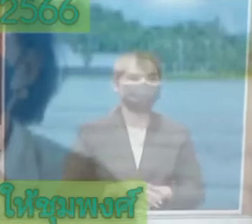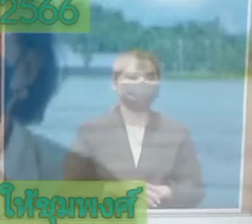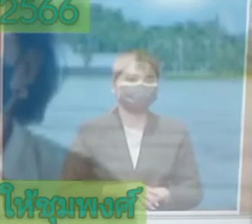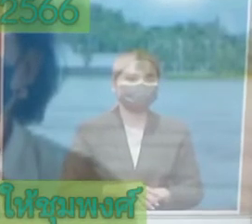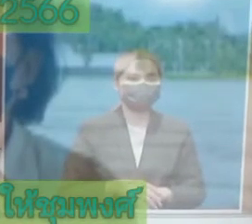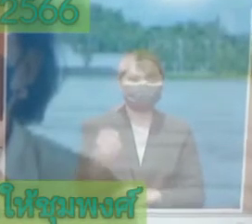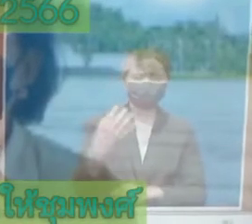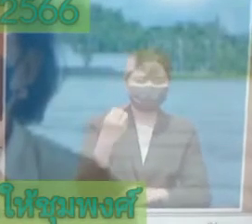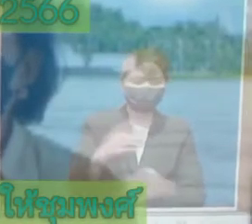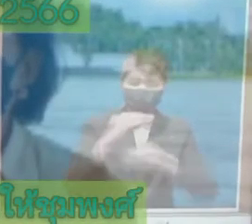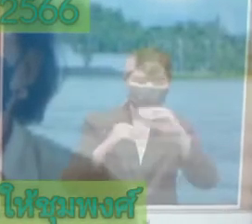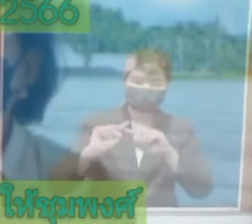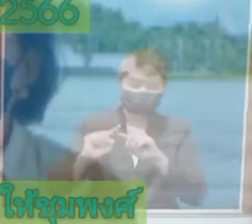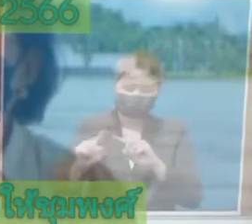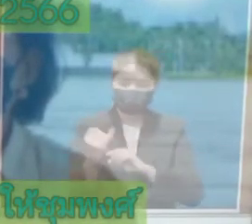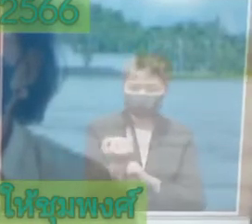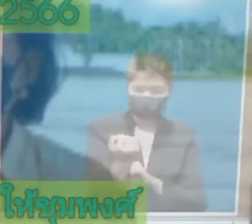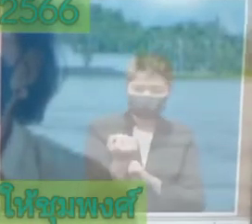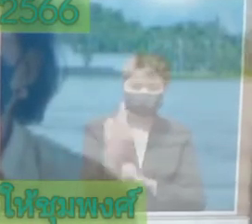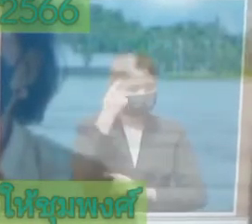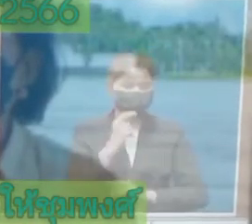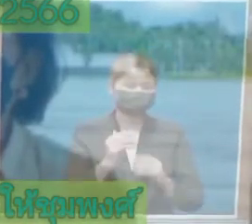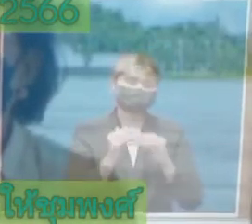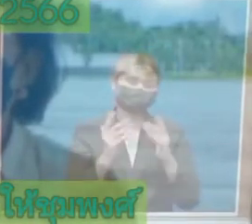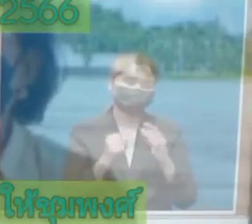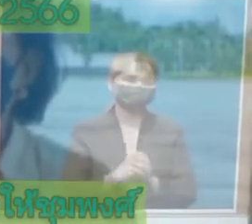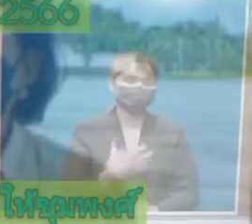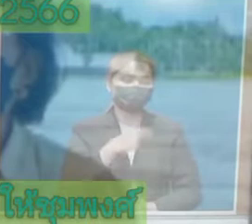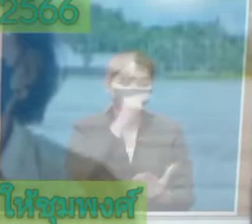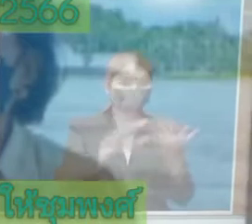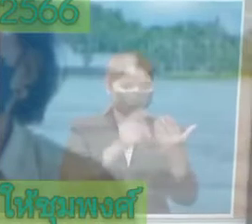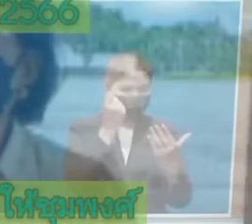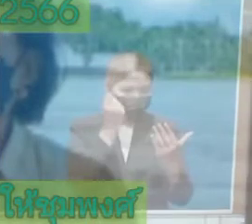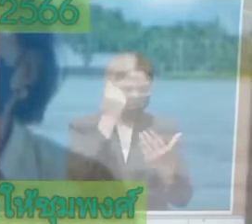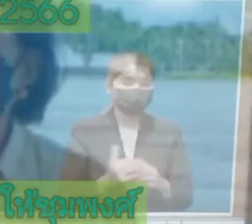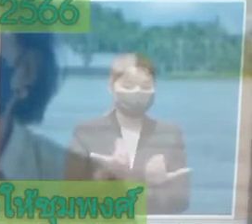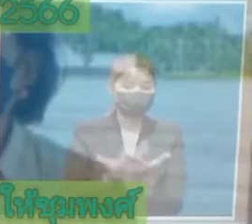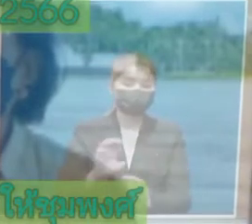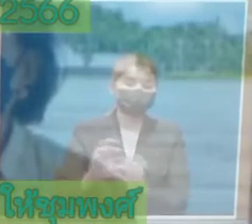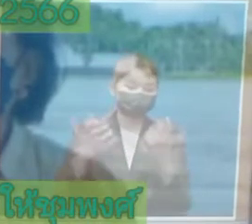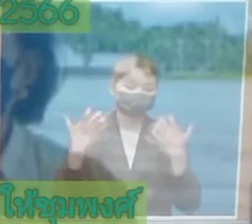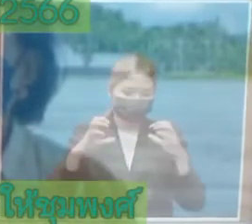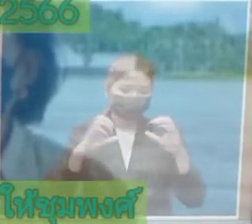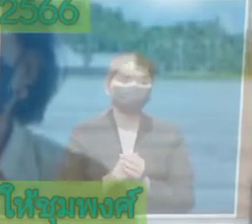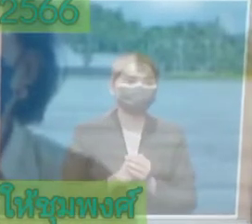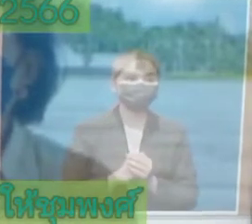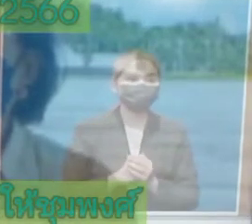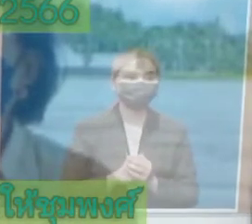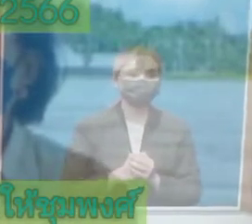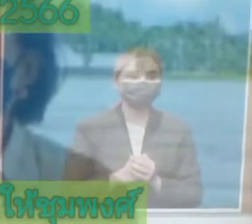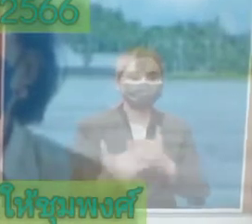ามันไม่ได้อะไรดีขึ้นมาเลยผมคิดว่ามันไม่เป็นธรรมมากนักนะครับเดี๋ยวประชาชนจะไม่เข้าใจนะครับในเรื่องการจัดเก็บรายได้ของรัฐเมื่อสักครู่ได้มาพูดมาถึงประเทศที่มีประชาก